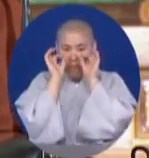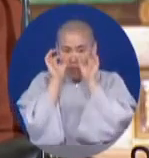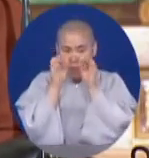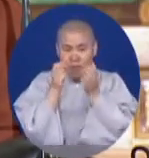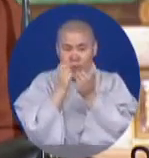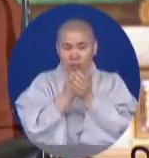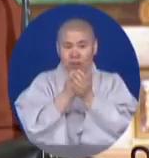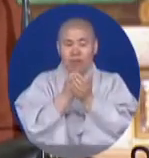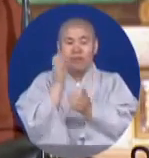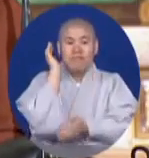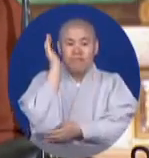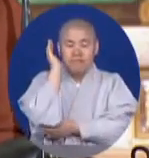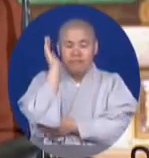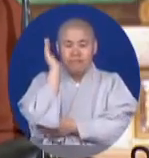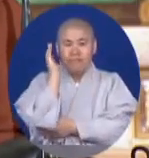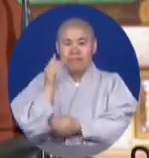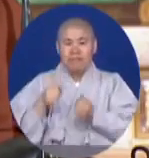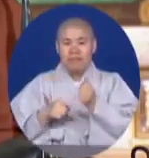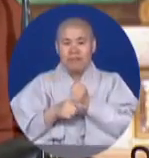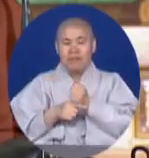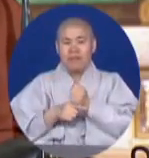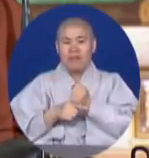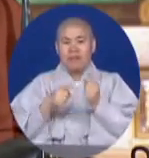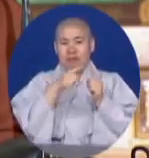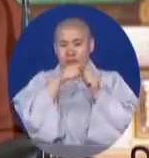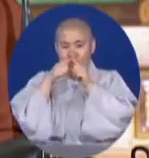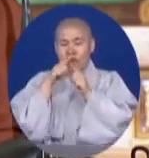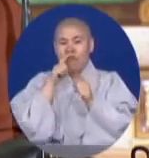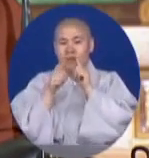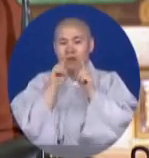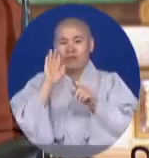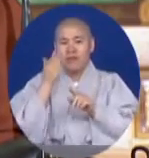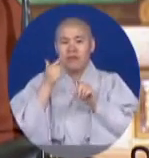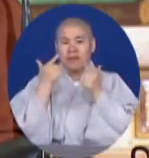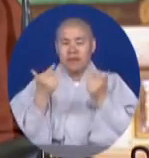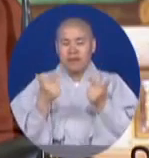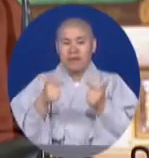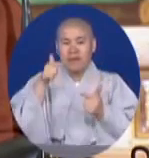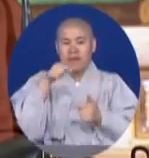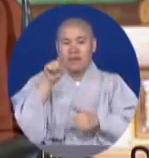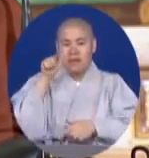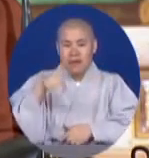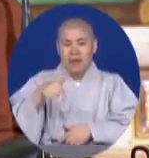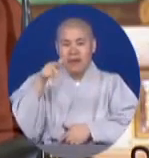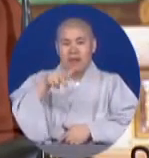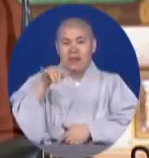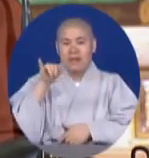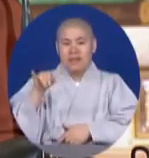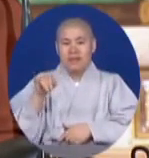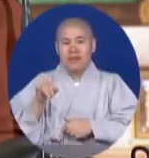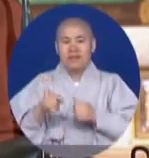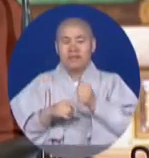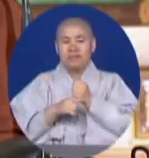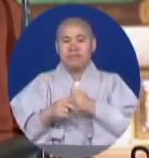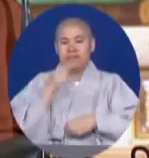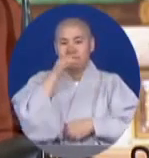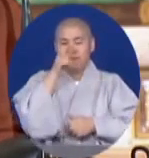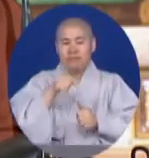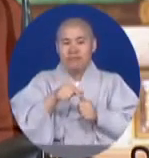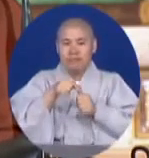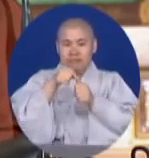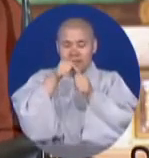덮어놓고 뭐 얘기한다고 절대 안 돼요. 그게요. 그게 각지입니다. 각지. 그래서